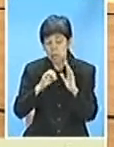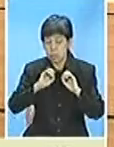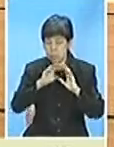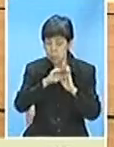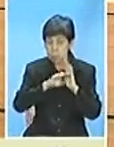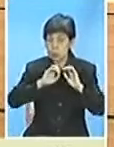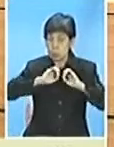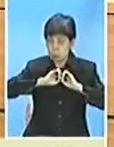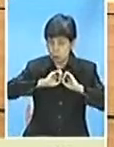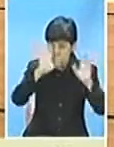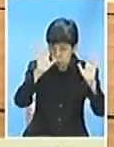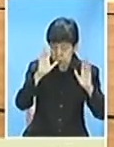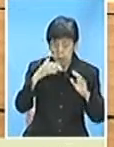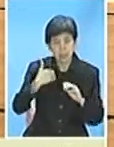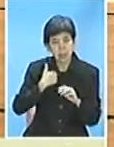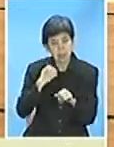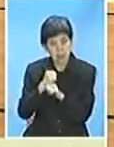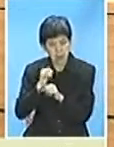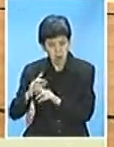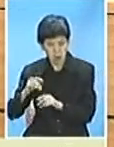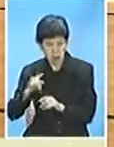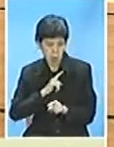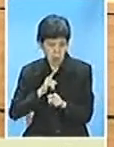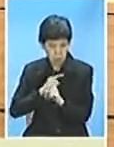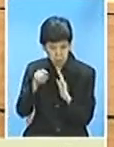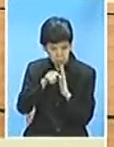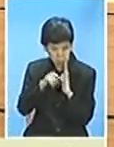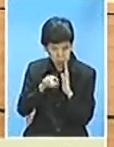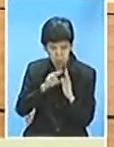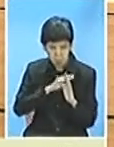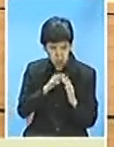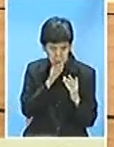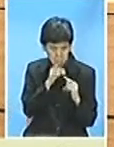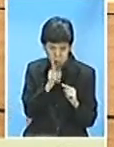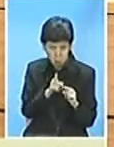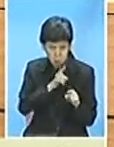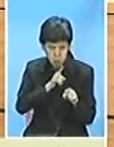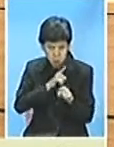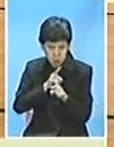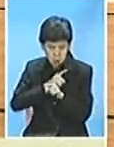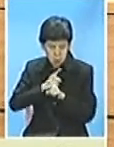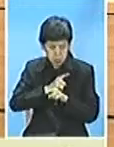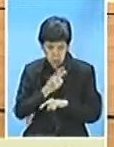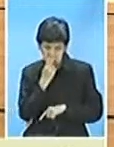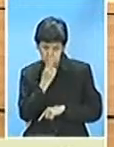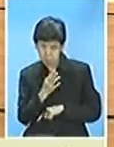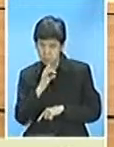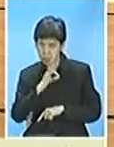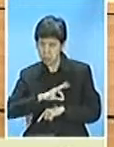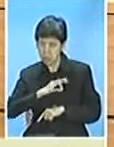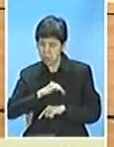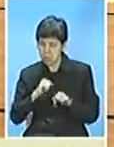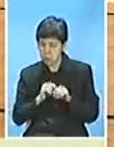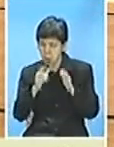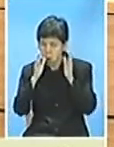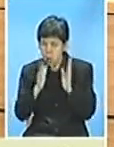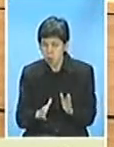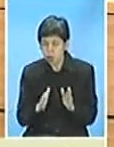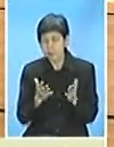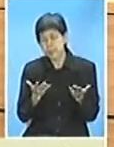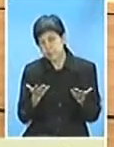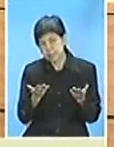เกินไปผู้ที่มีหน้าที่กำหนดชัดเจนเกินไปจนกระทั่งสอว่าเป็นบุคคล